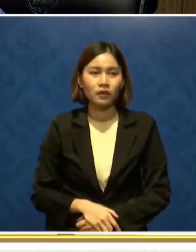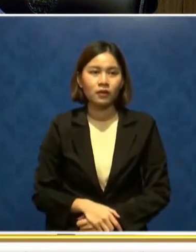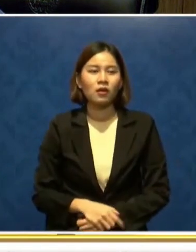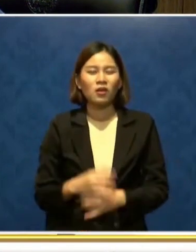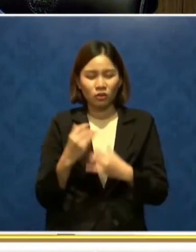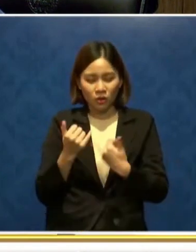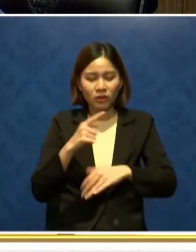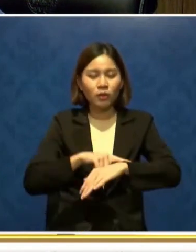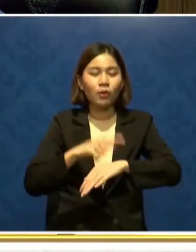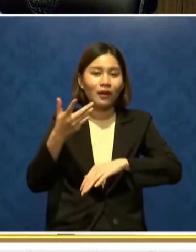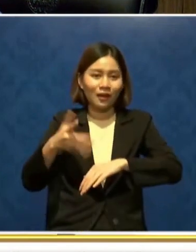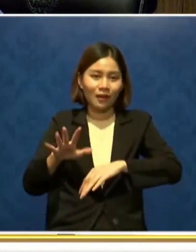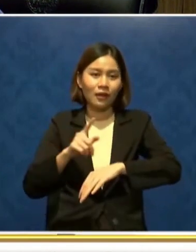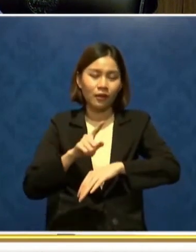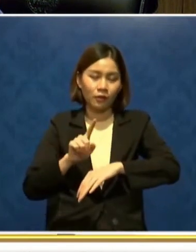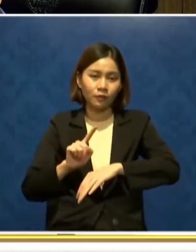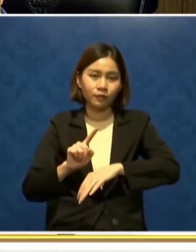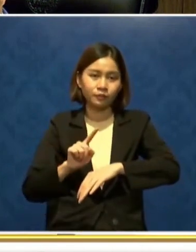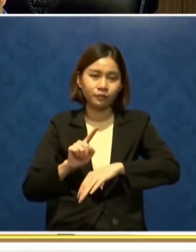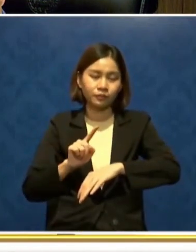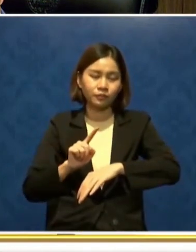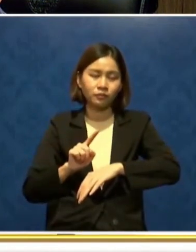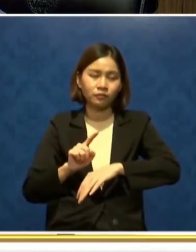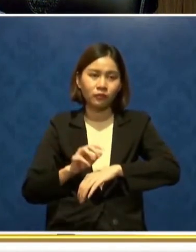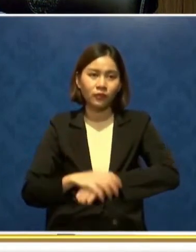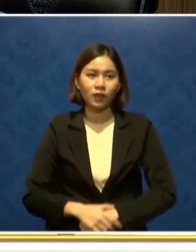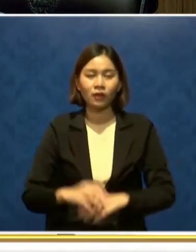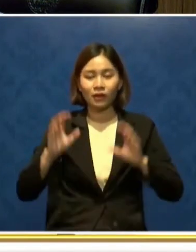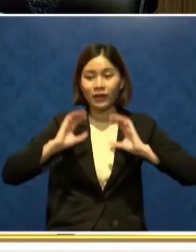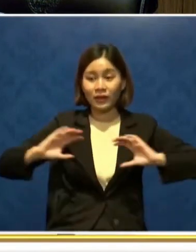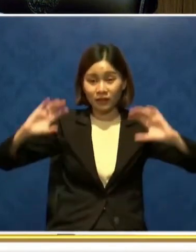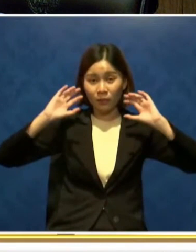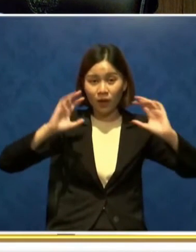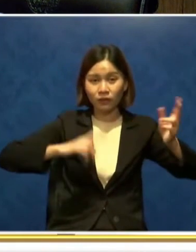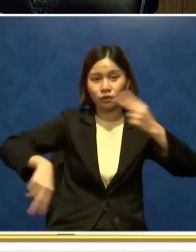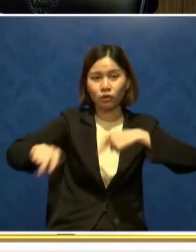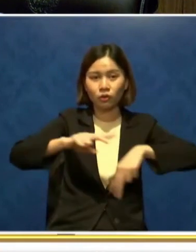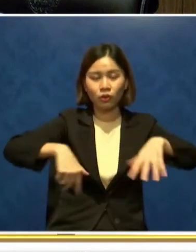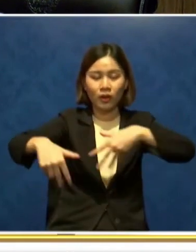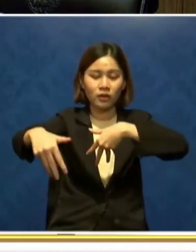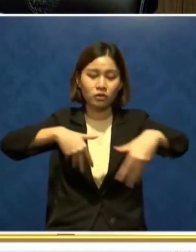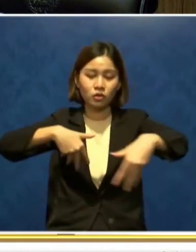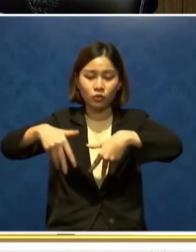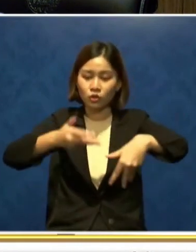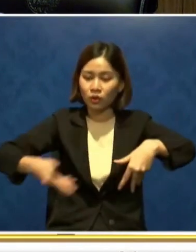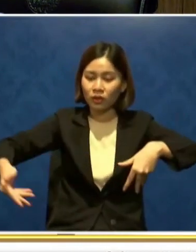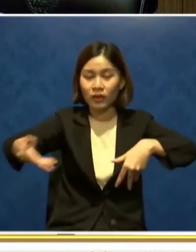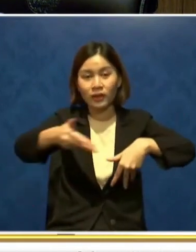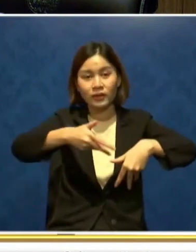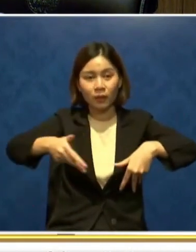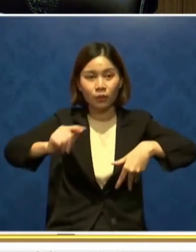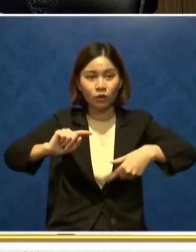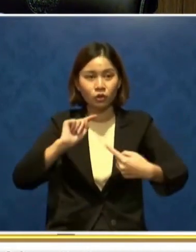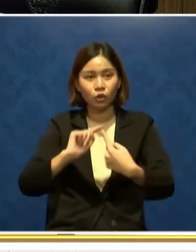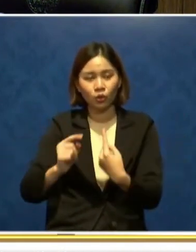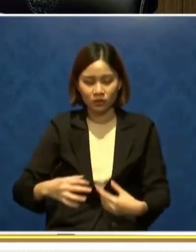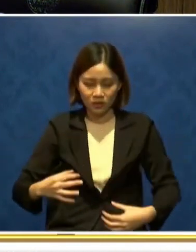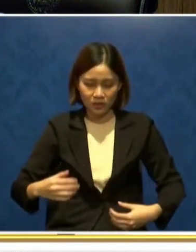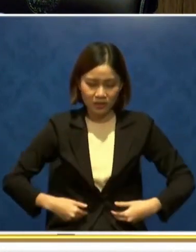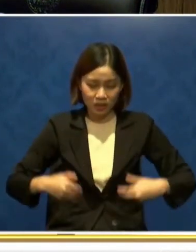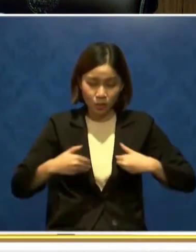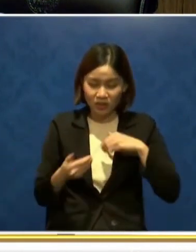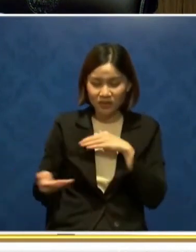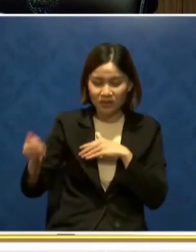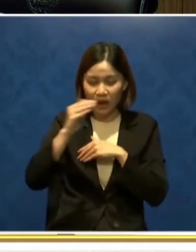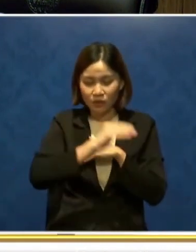ถึงเวลาแล้วครับท่านประธานครับที่รัฐบาลต้องดูแลพี่น้องประชาชนโดยเรื่องของปากท้องเรื่อง